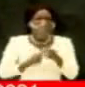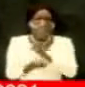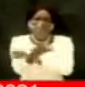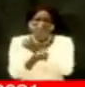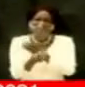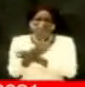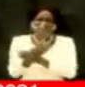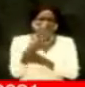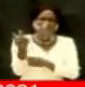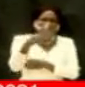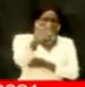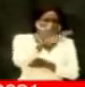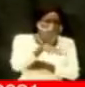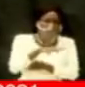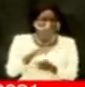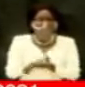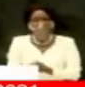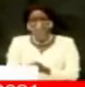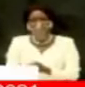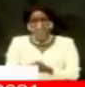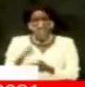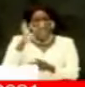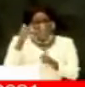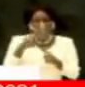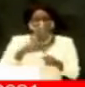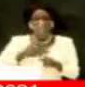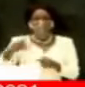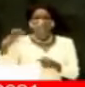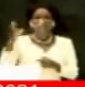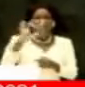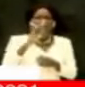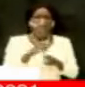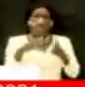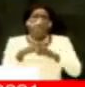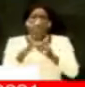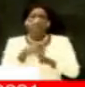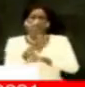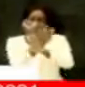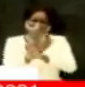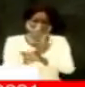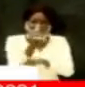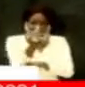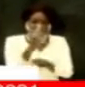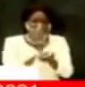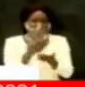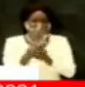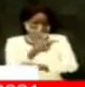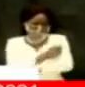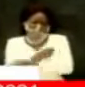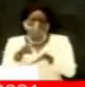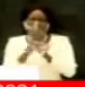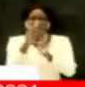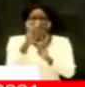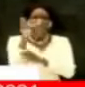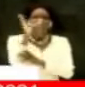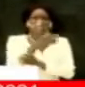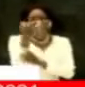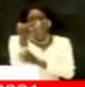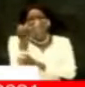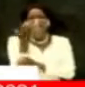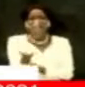boma lawo kuti ife boma lanu cholinga chathu kuti tikutetezeni katemera ndi njira imodzi yothana ndi mlilo umenewu